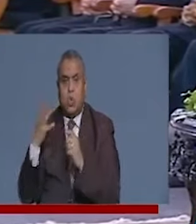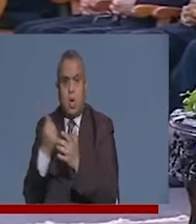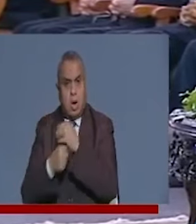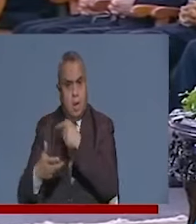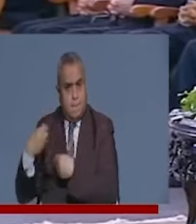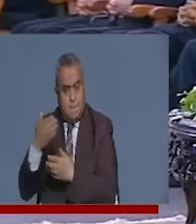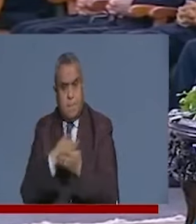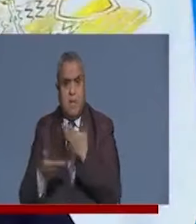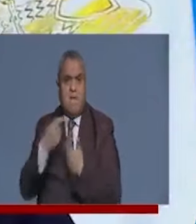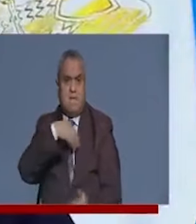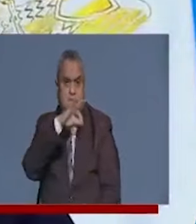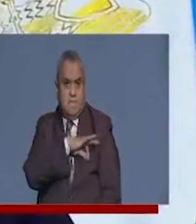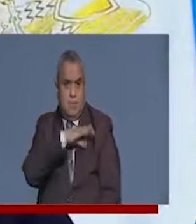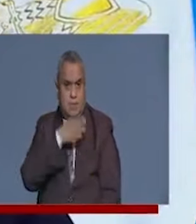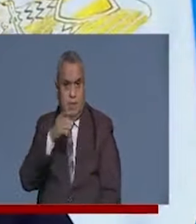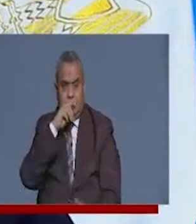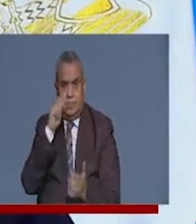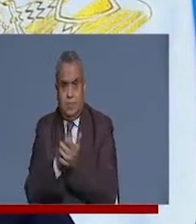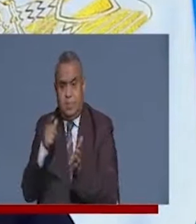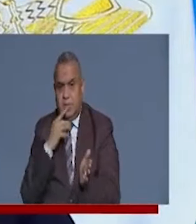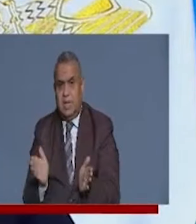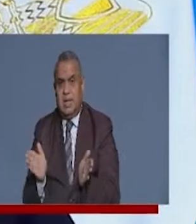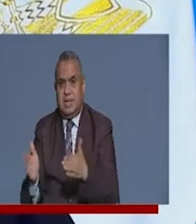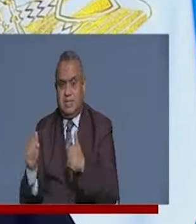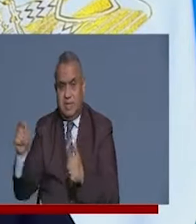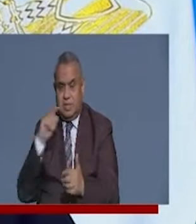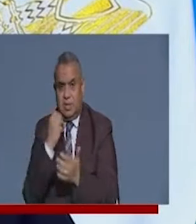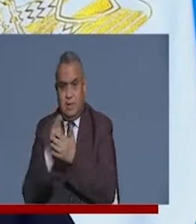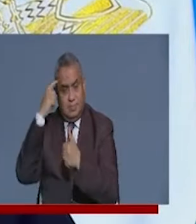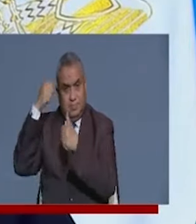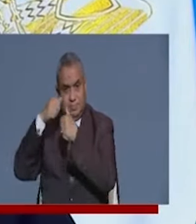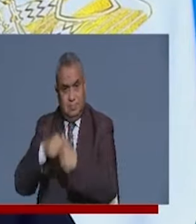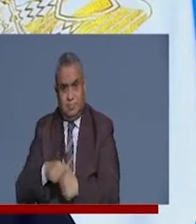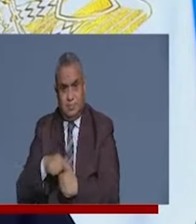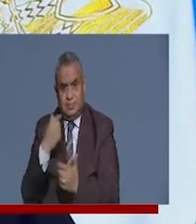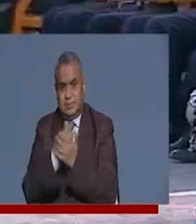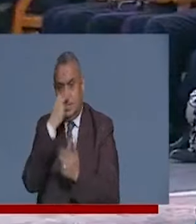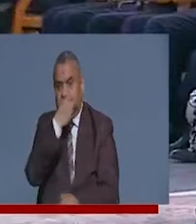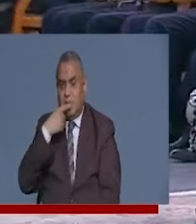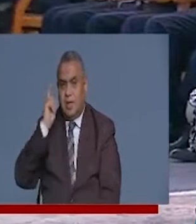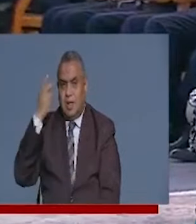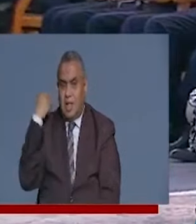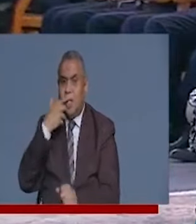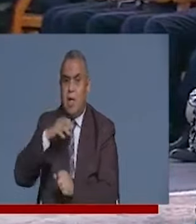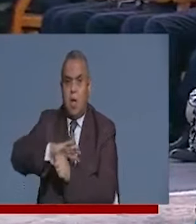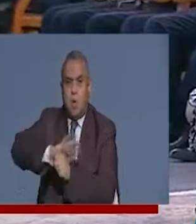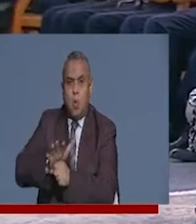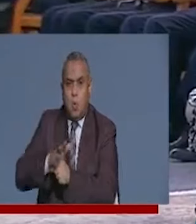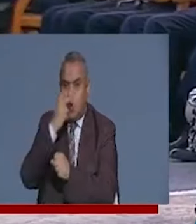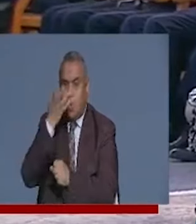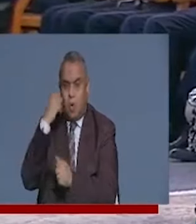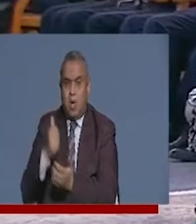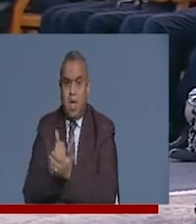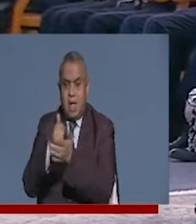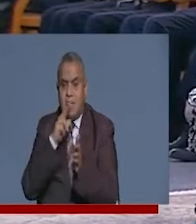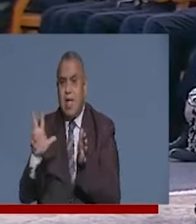وبيجيب عوائد. والحقيقة هذا الصندوق يا فندم، حضرتك تتذكر لما حضرتك وجهت وقت كورونا بان احنا نصرف